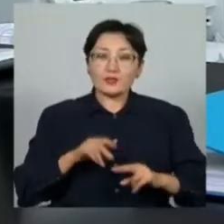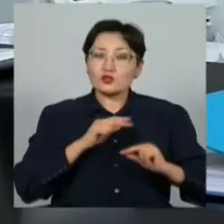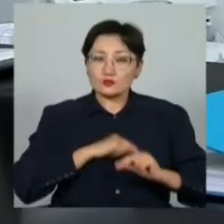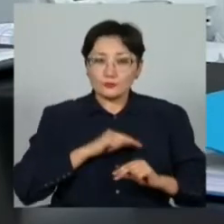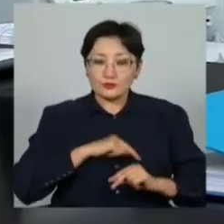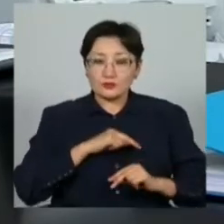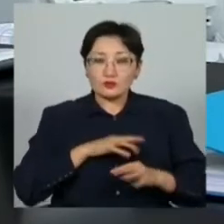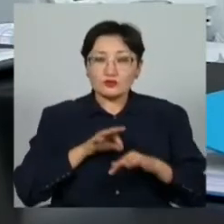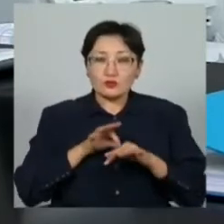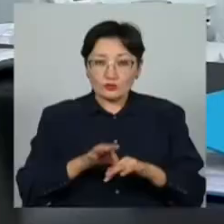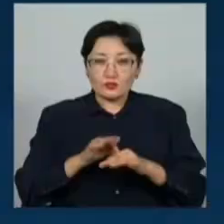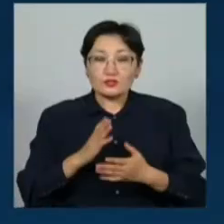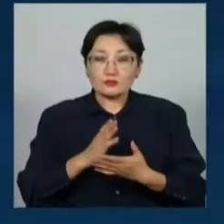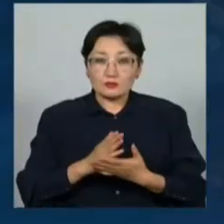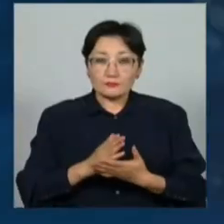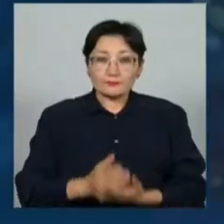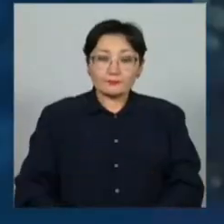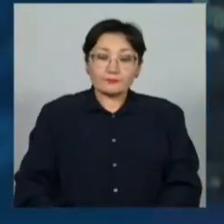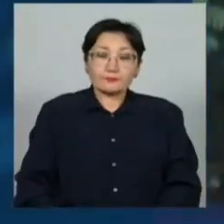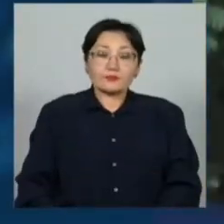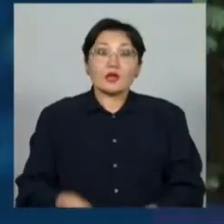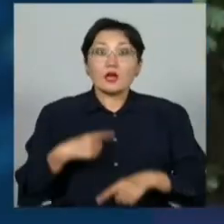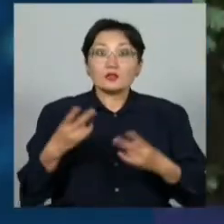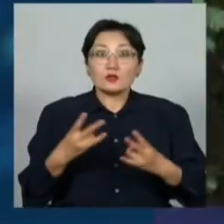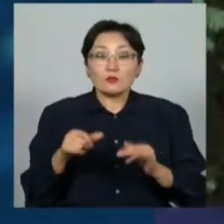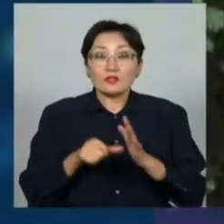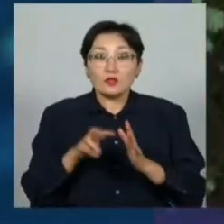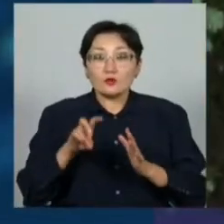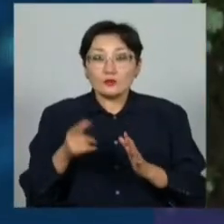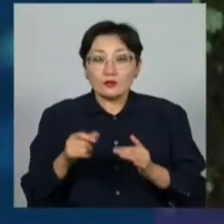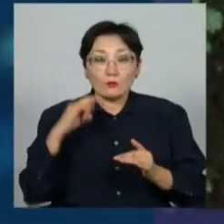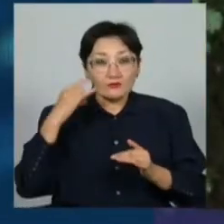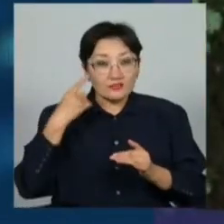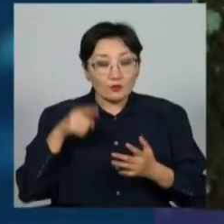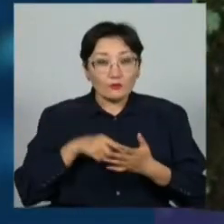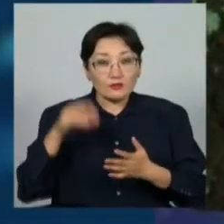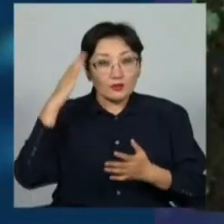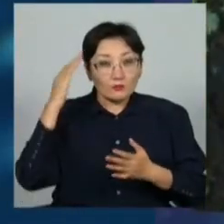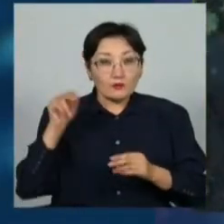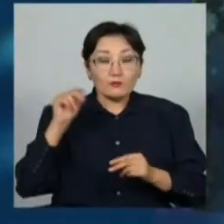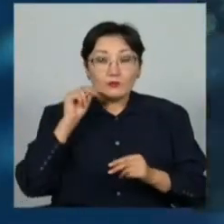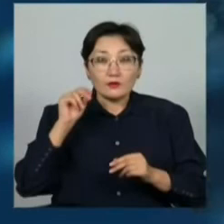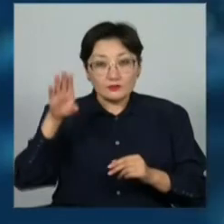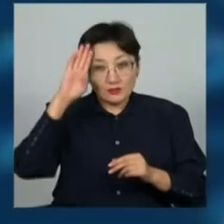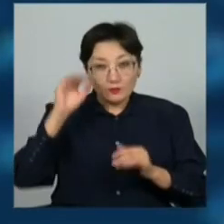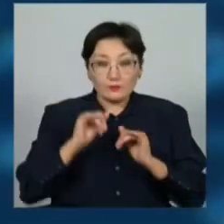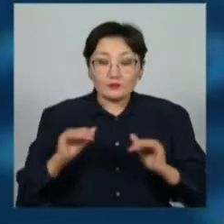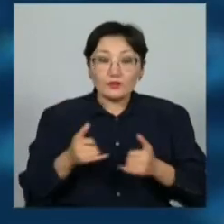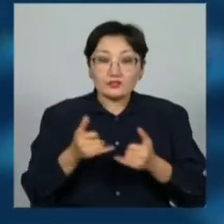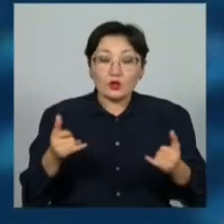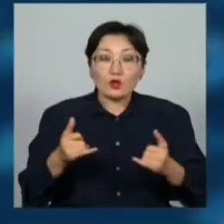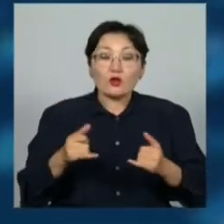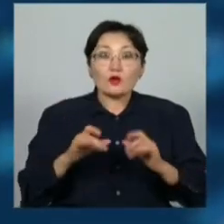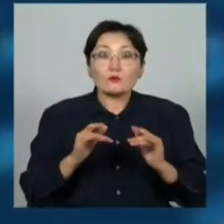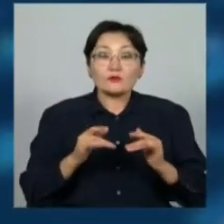жұмыстар бар екен белгілі. Айта кетейік, 6 маусым күні Павлодардағы дарынды ер балаларға арналған білім инновация лицей